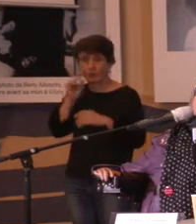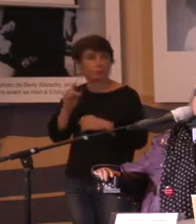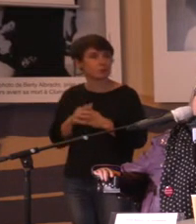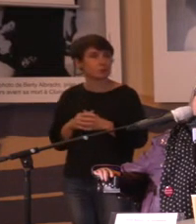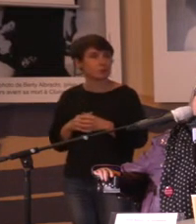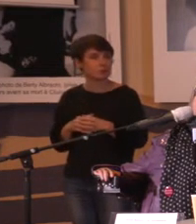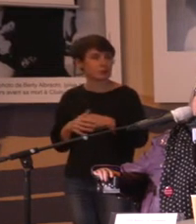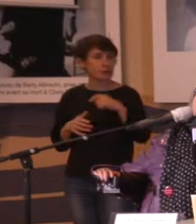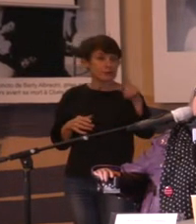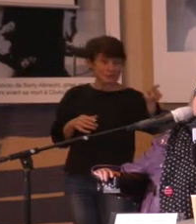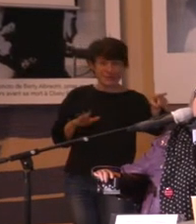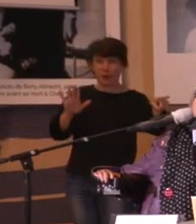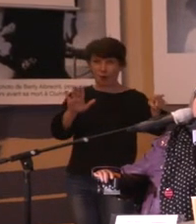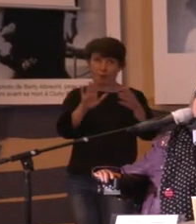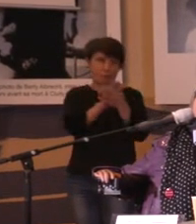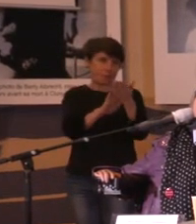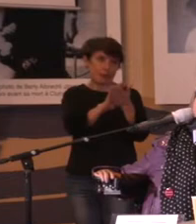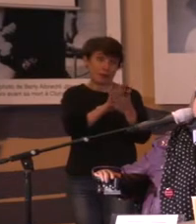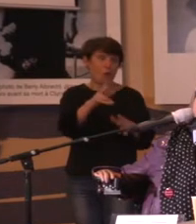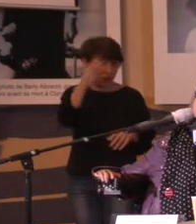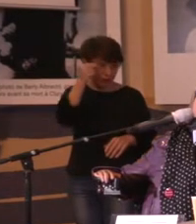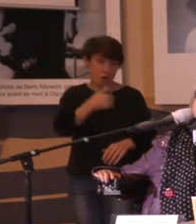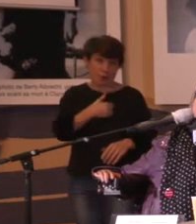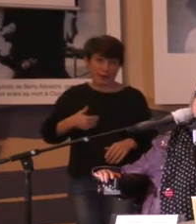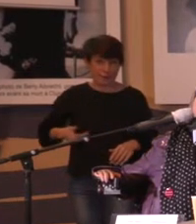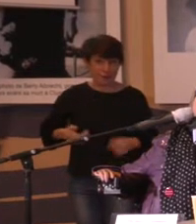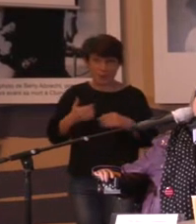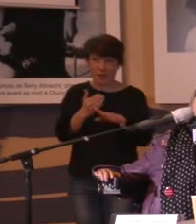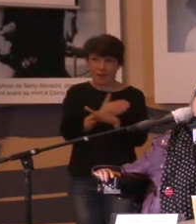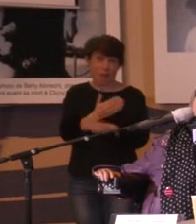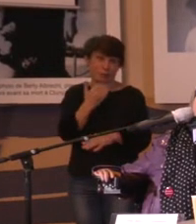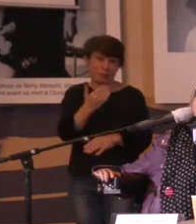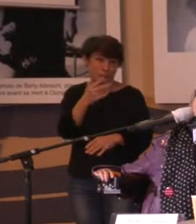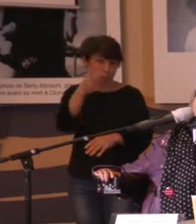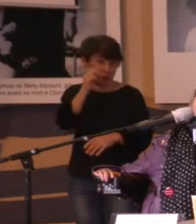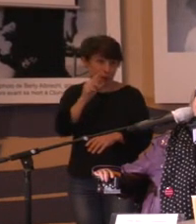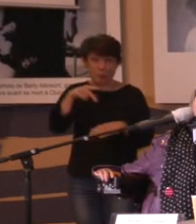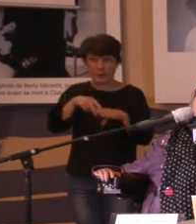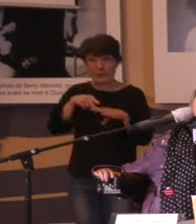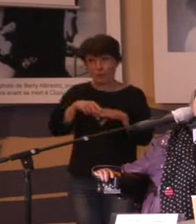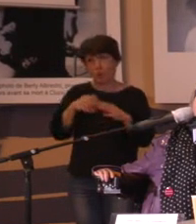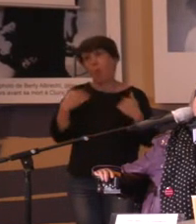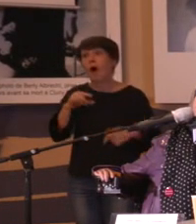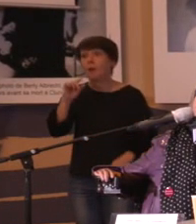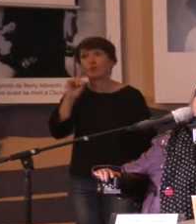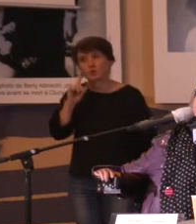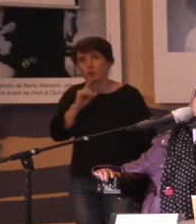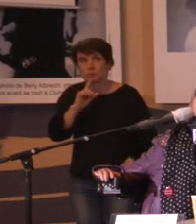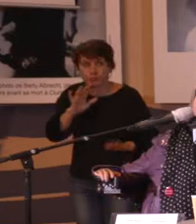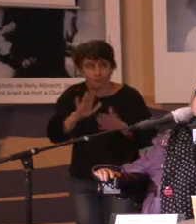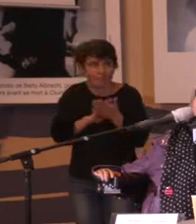Alors, j'ai compris la fin, et je suis désolée, je suis un peu sourde, j'ai pas bien compris le début, je sais pas si quelqu'un peut peut-être...